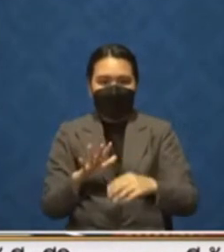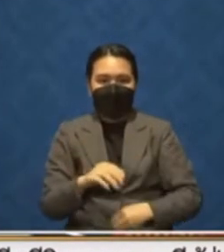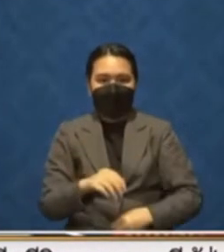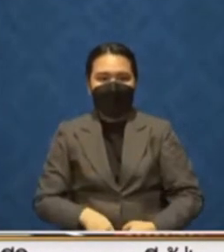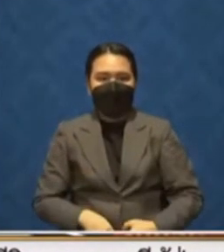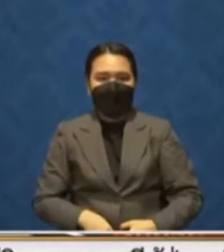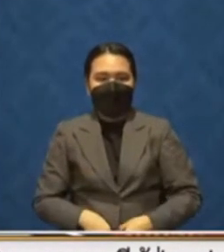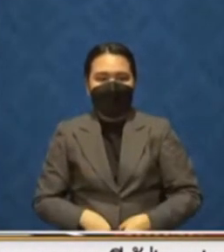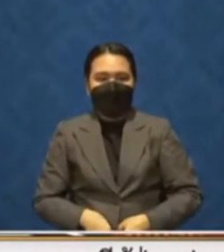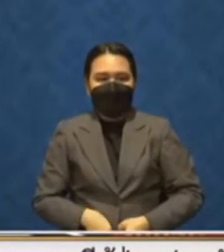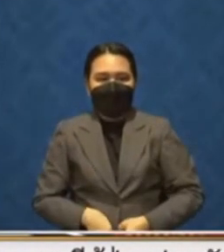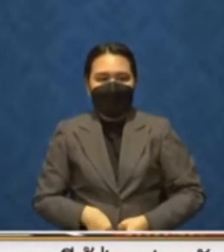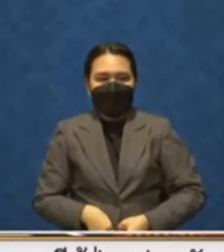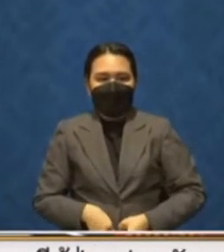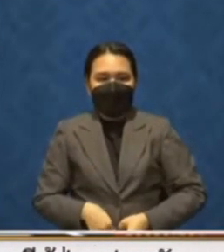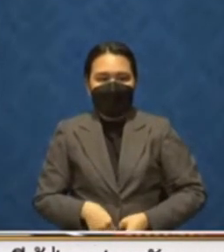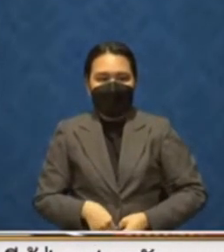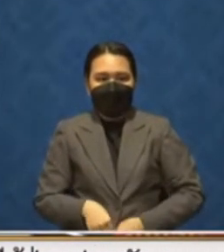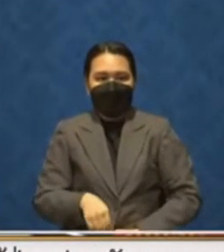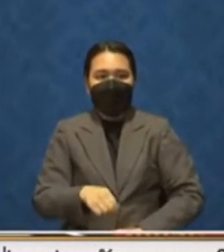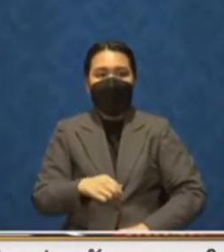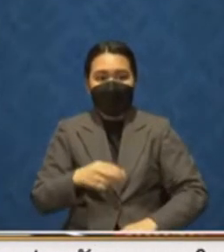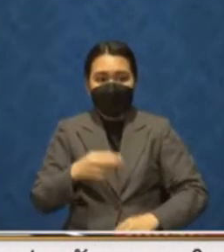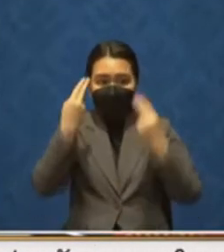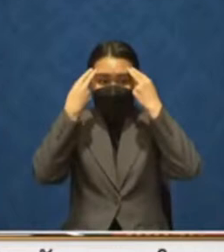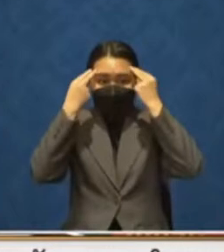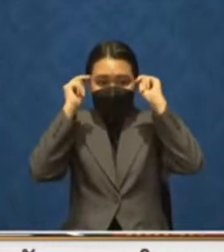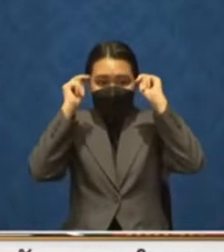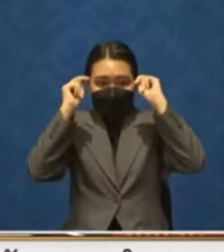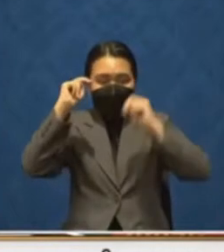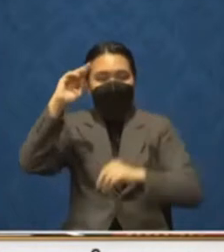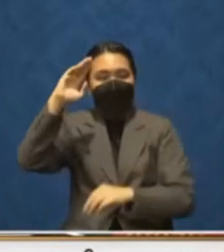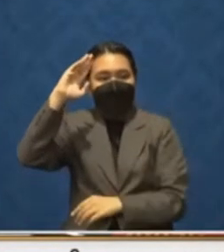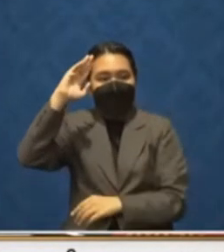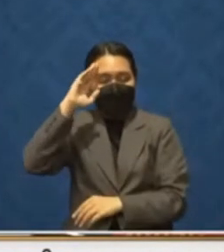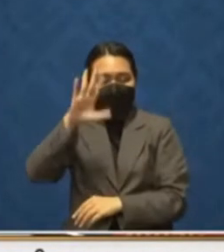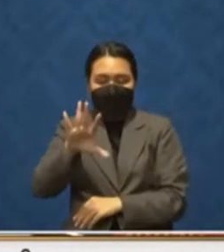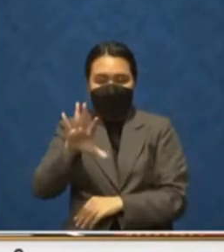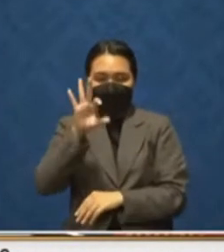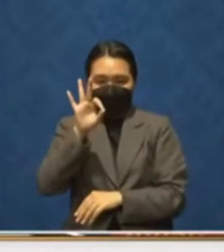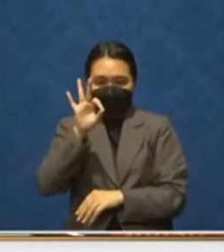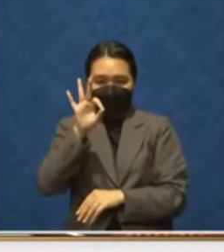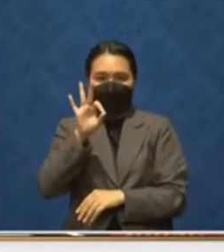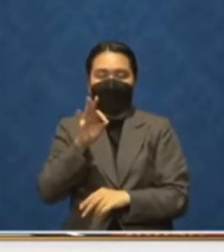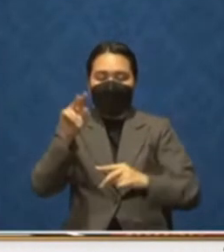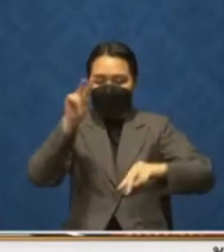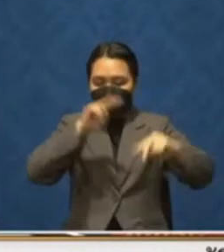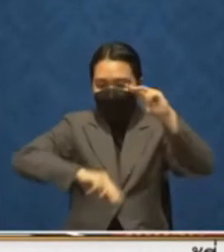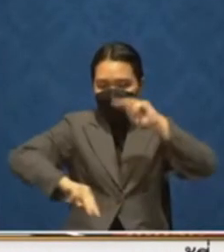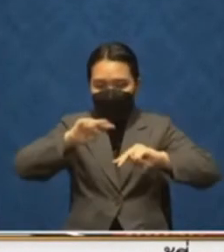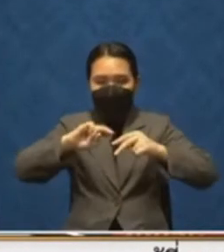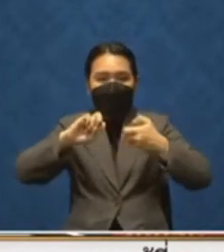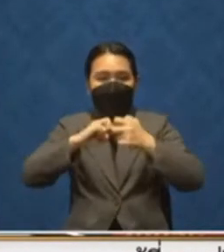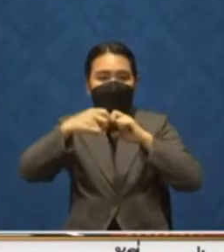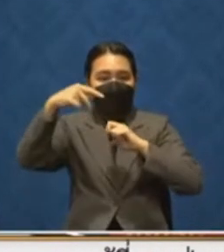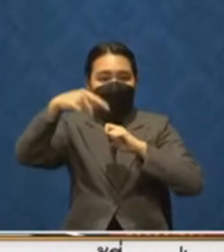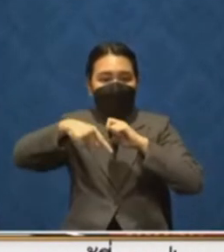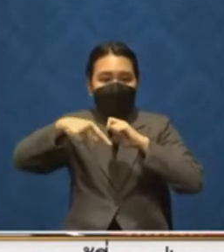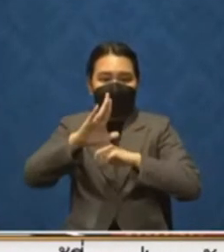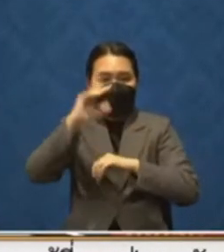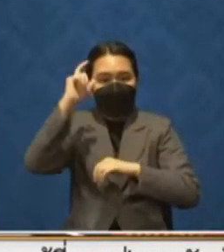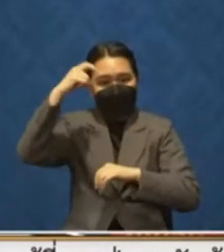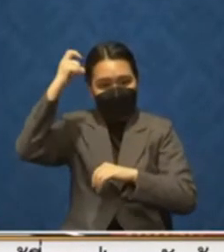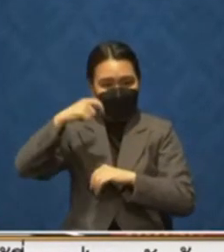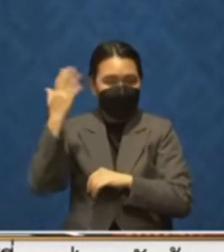นายกประยุทธ์เลือกมาในการดูแลวิกฤติสถานการณ์พม่าผู้แทนพิเศษอย่างที่คุณต่อสองพันพิพัฒน์ได้